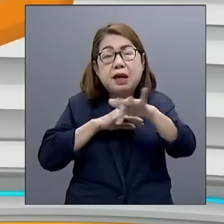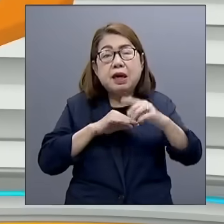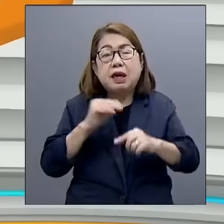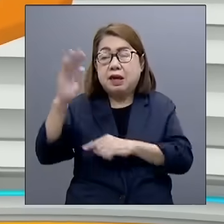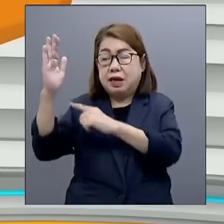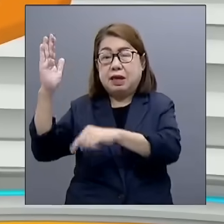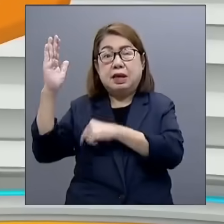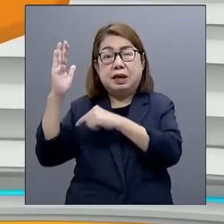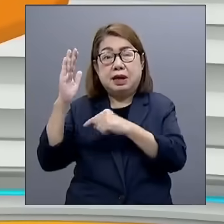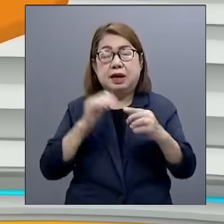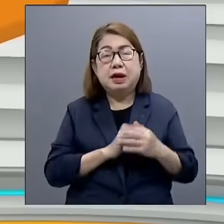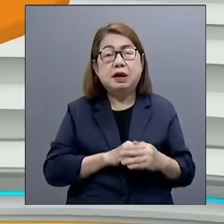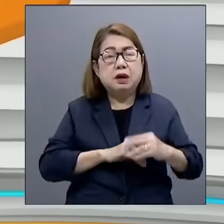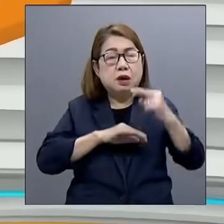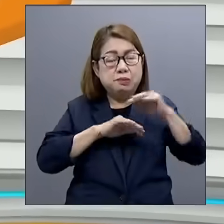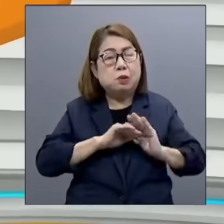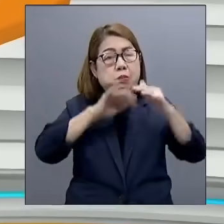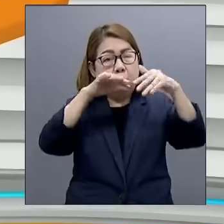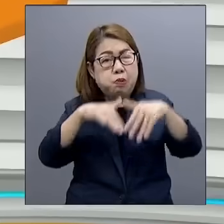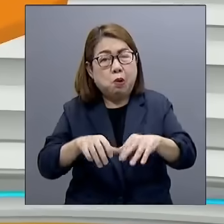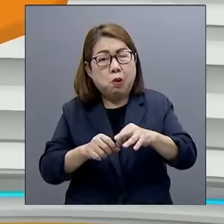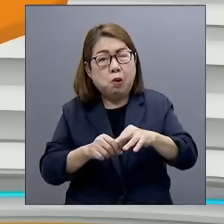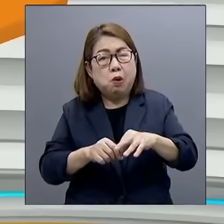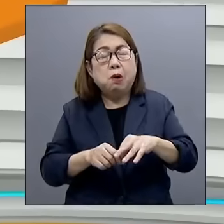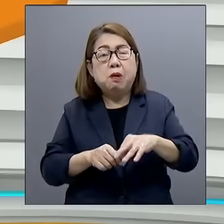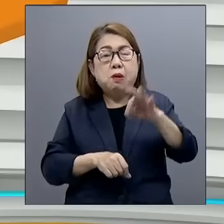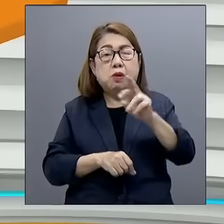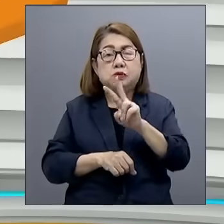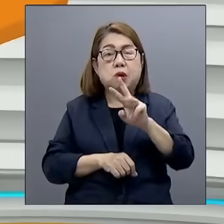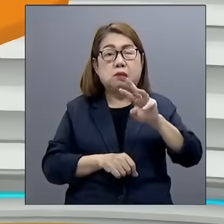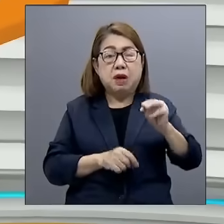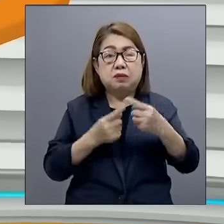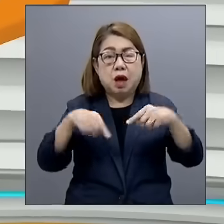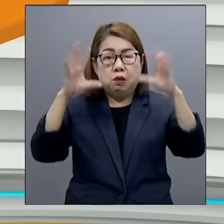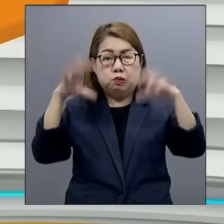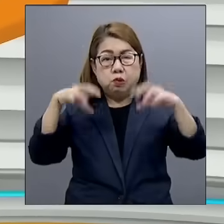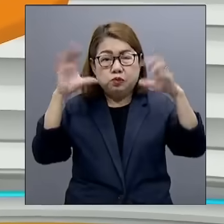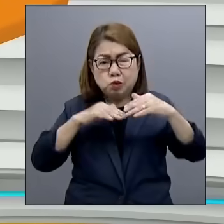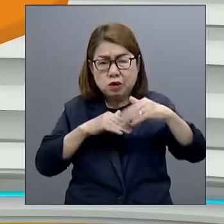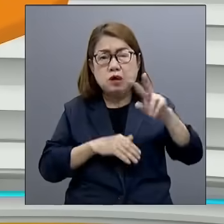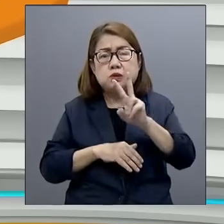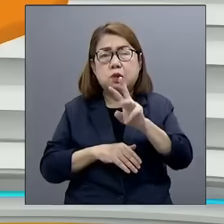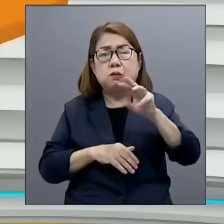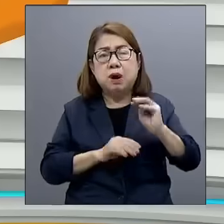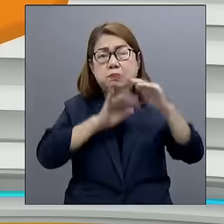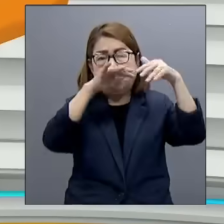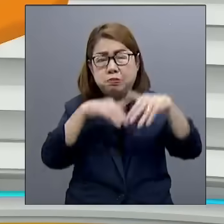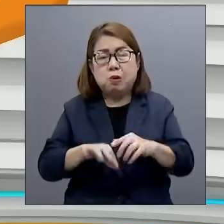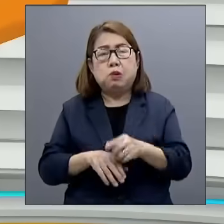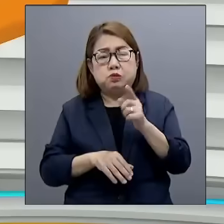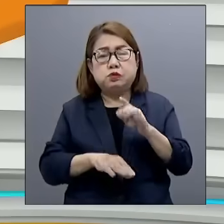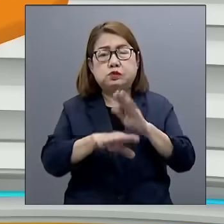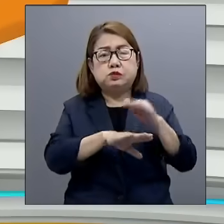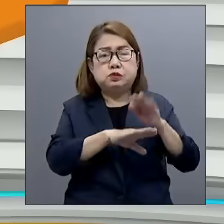นี้คลื่นนั้นค่อนข้างสูงนะคะอยู่ที่ประมาณ2เมตรจุดที่มีฝนฟ้าคะนองจะมีคลื่นสูงมากกว่า2เมตรค่ะก็ขอให้ชาวเรือหลี